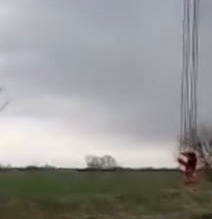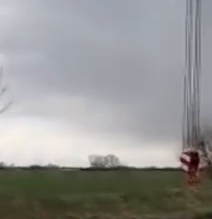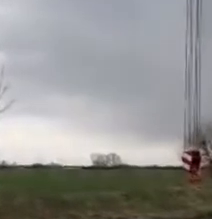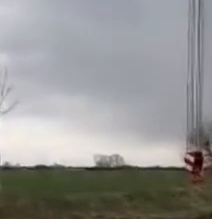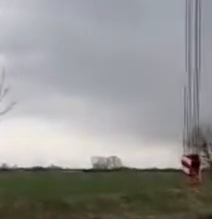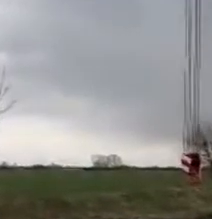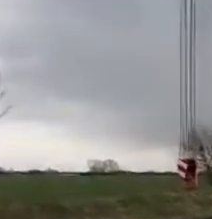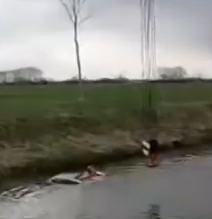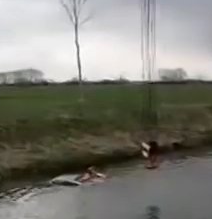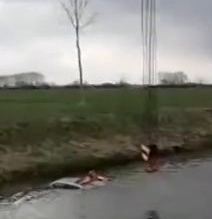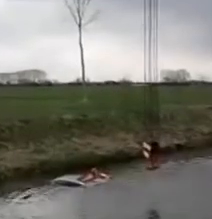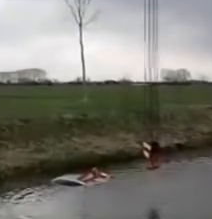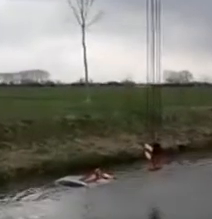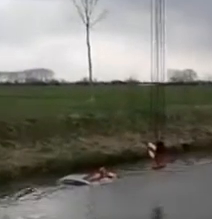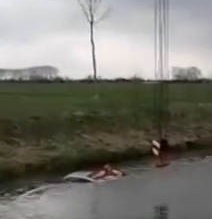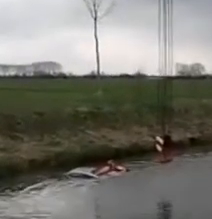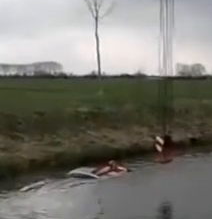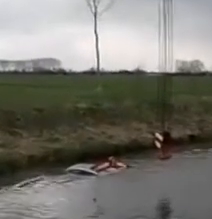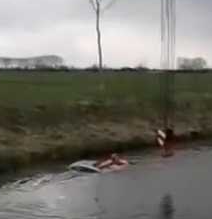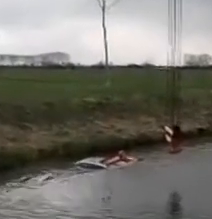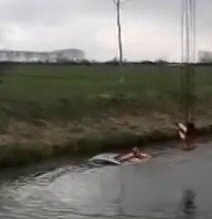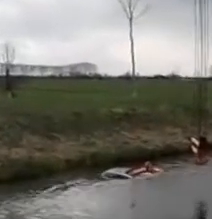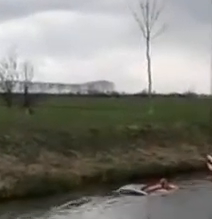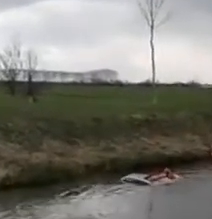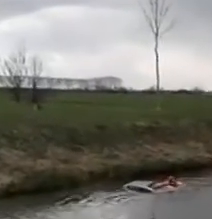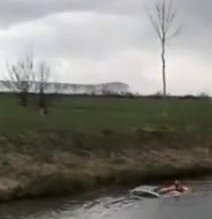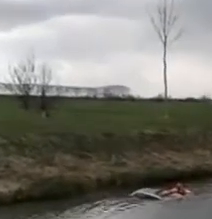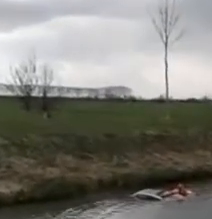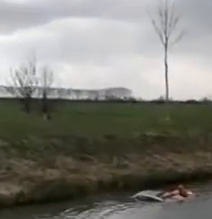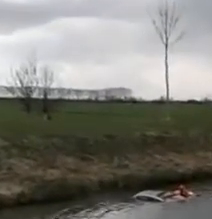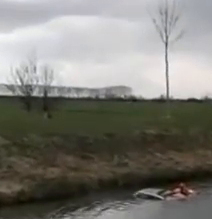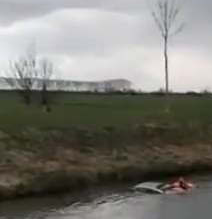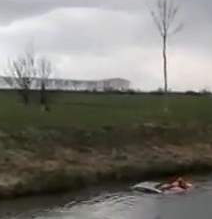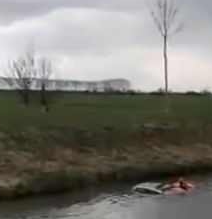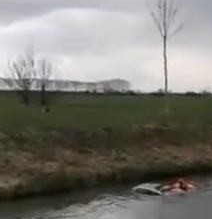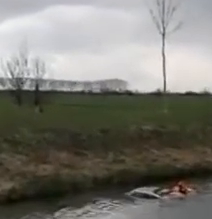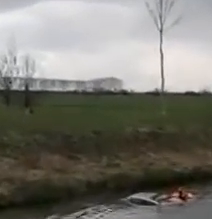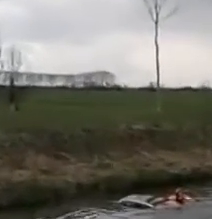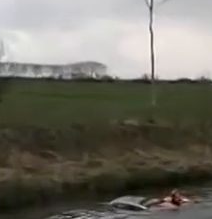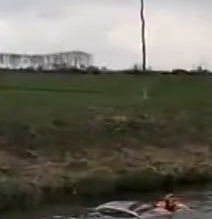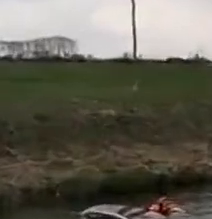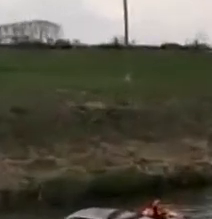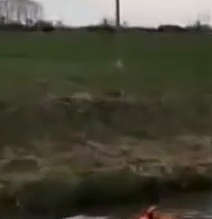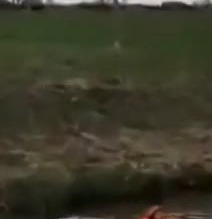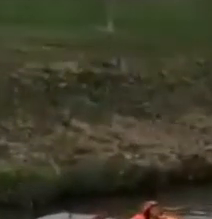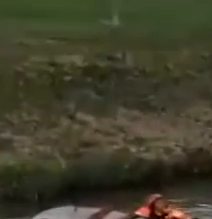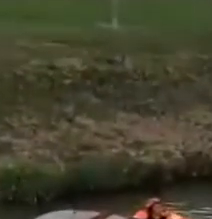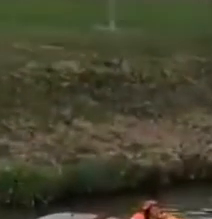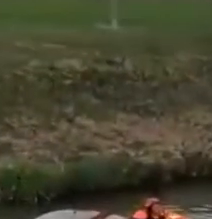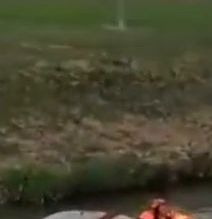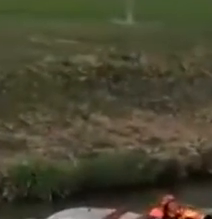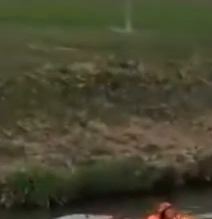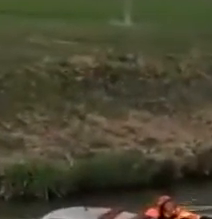provinciale 47 la donna all'interno dell'utilitaria che è finita in acqua una 23enne ne è uscita miracolosamente